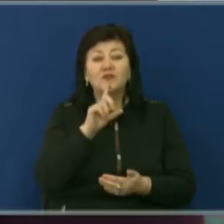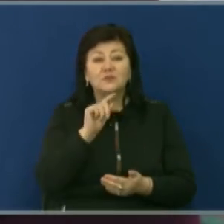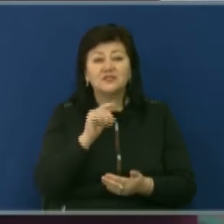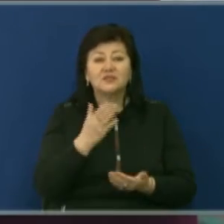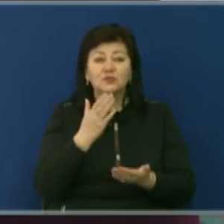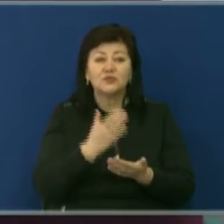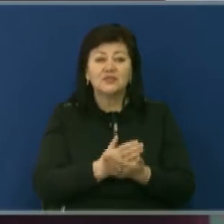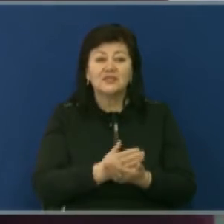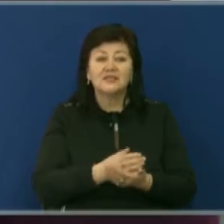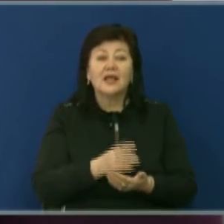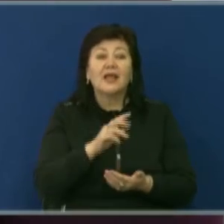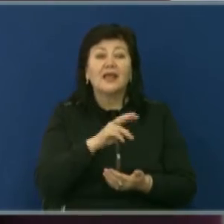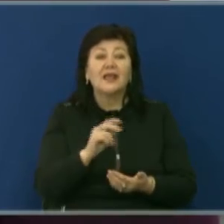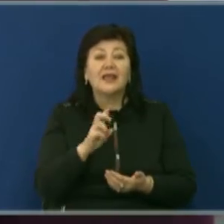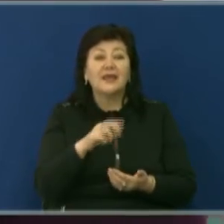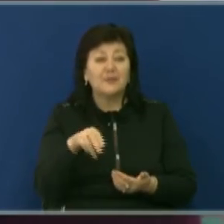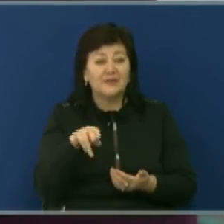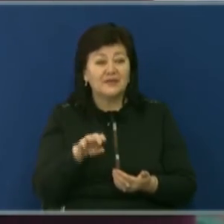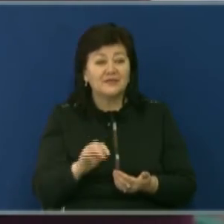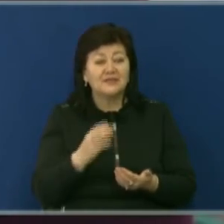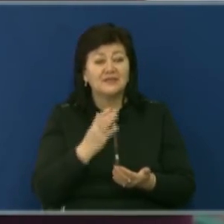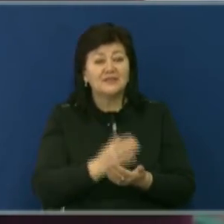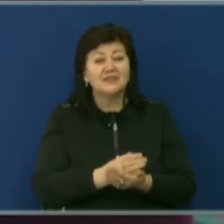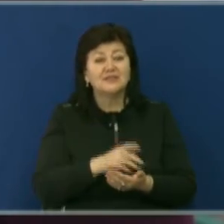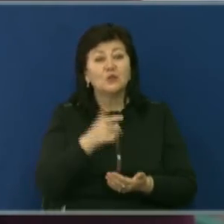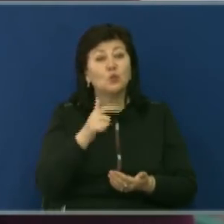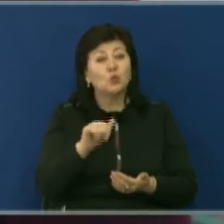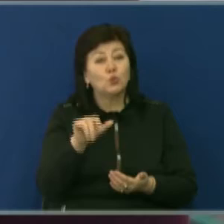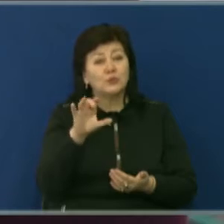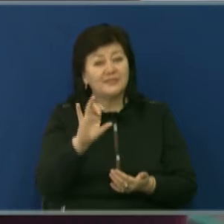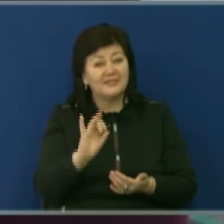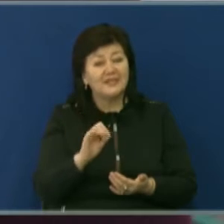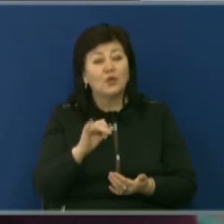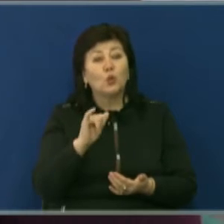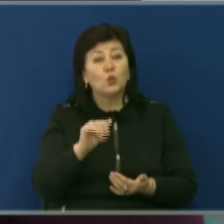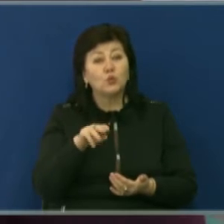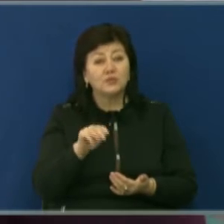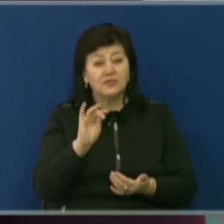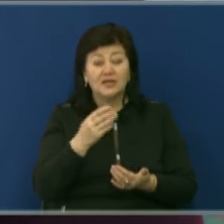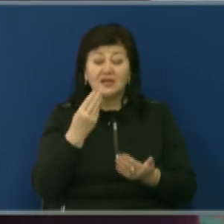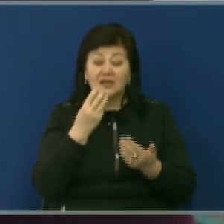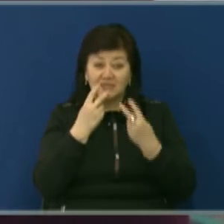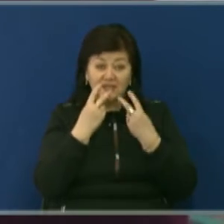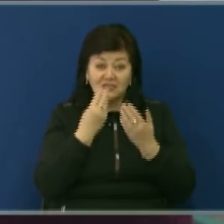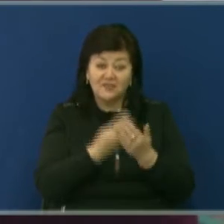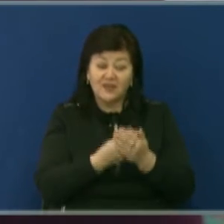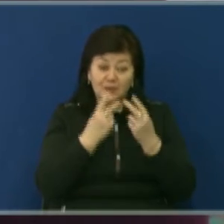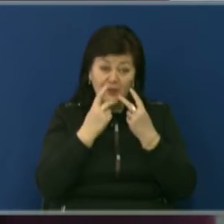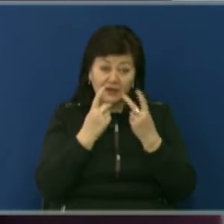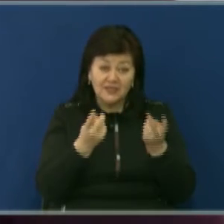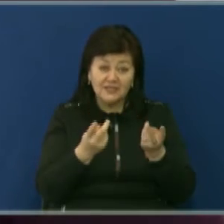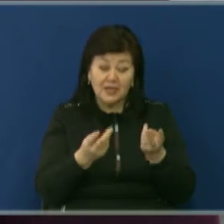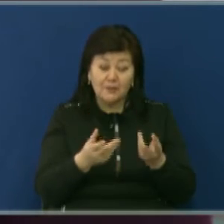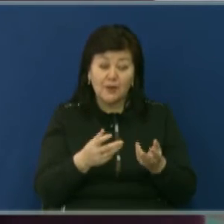Аққуларымыз бар, аққұтандарымыз бар, тырналарымыз бар, қаздар, үйректердің сан түрлері бар. Оларды тірі көздермен көріп, оларды қолдарын